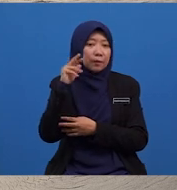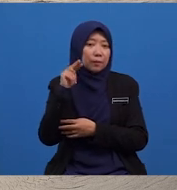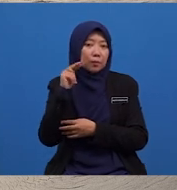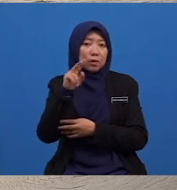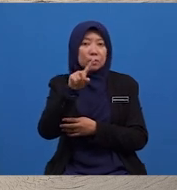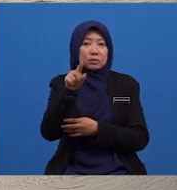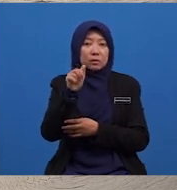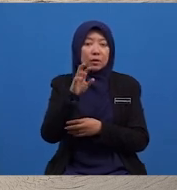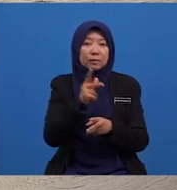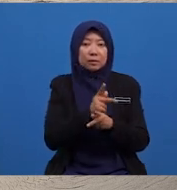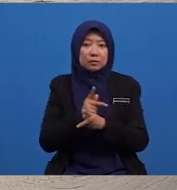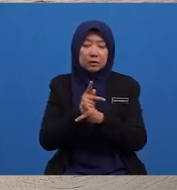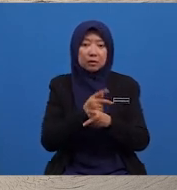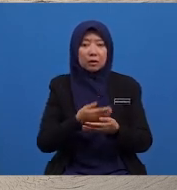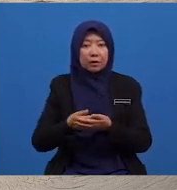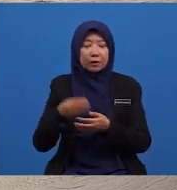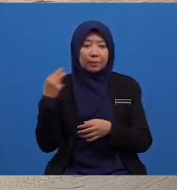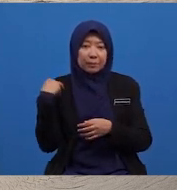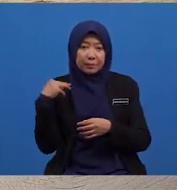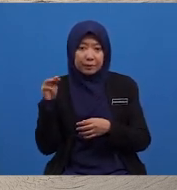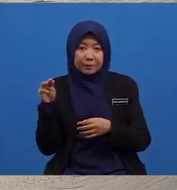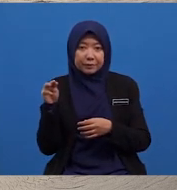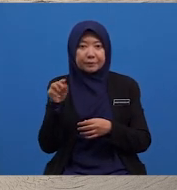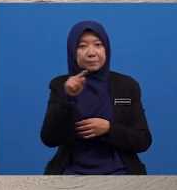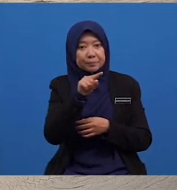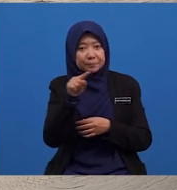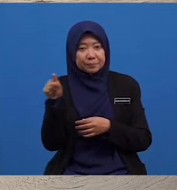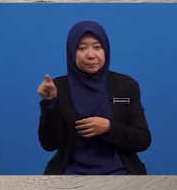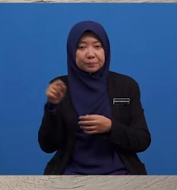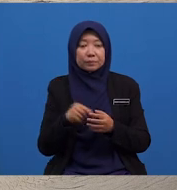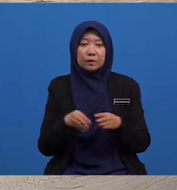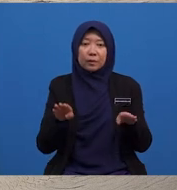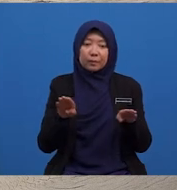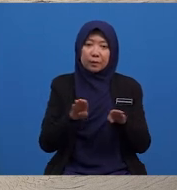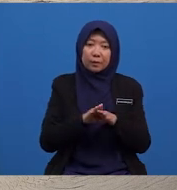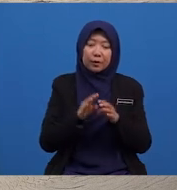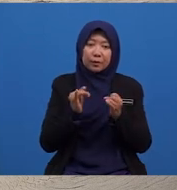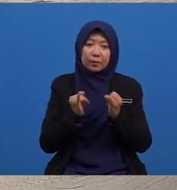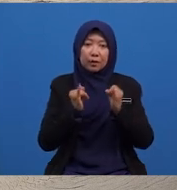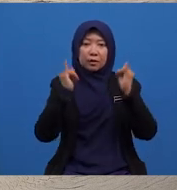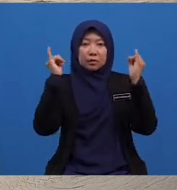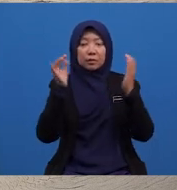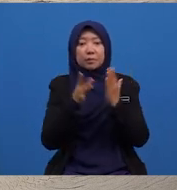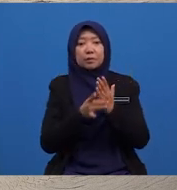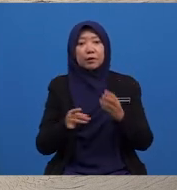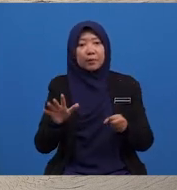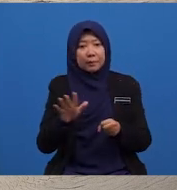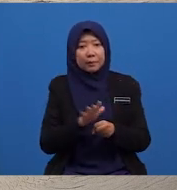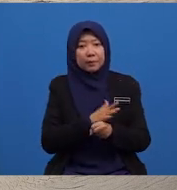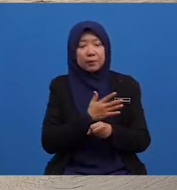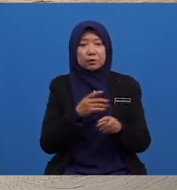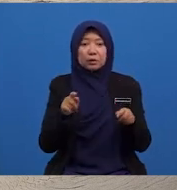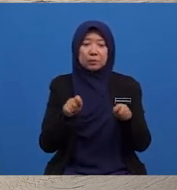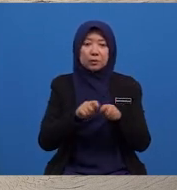anak mereka tempat kosong. A. Bagai menatang minyak yang penuh. B.